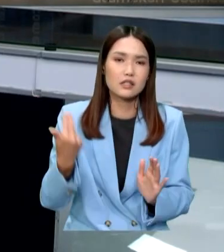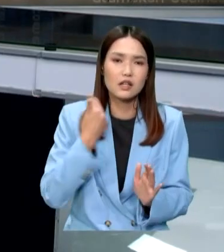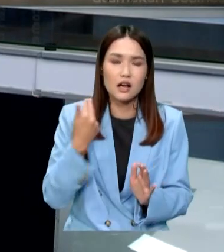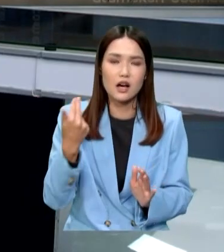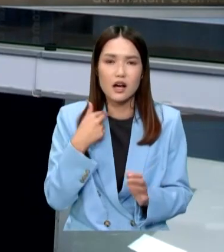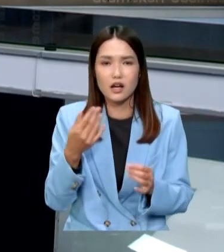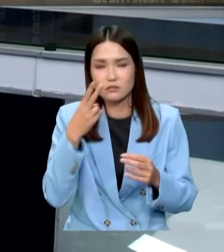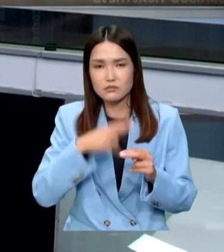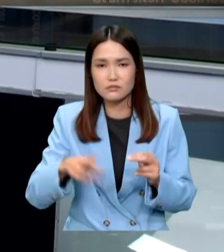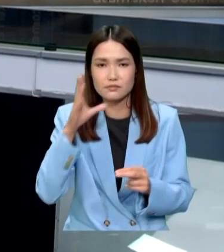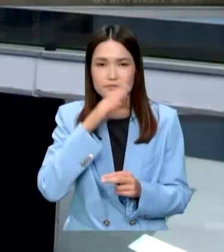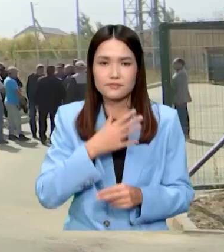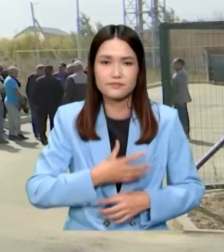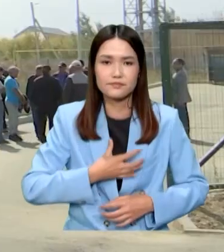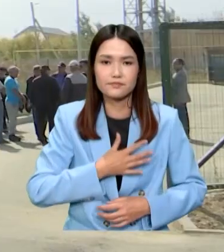деп алаңдайды.